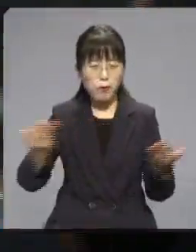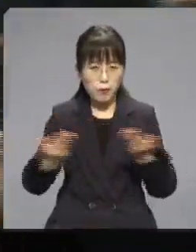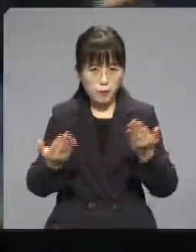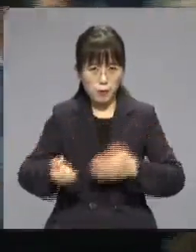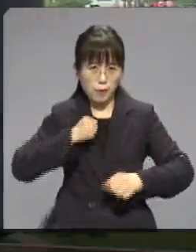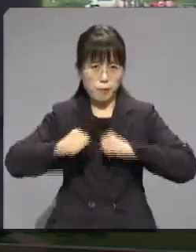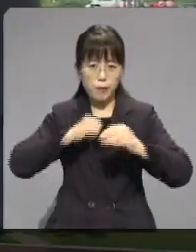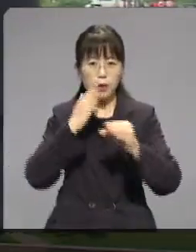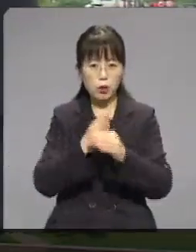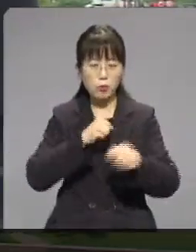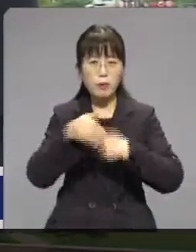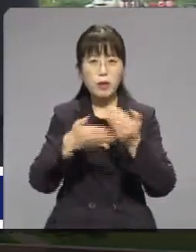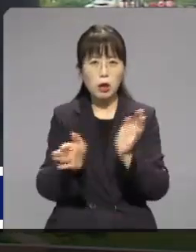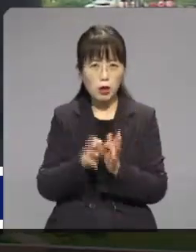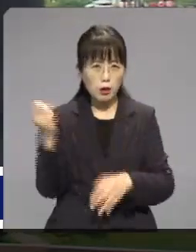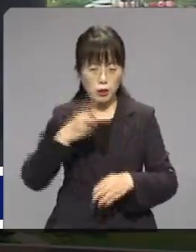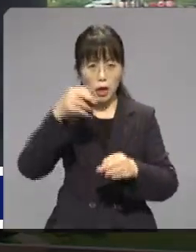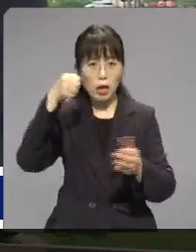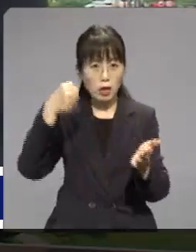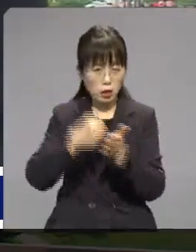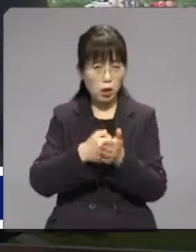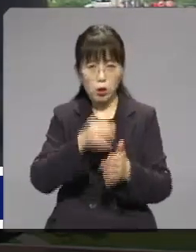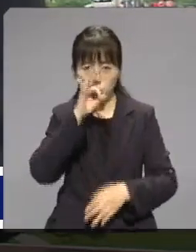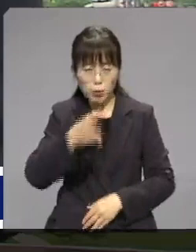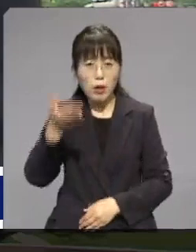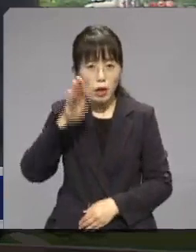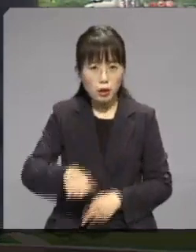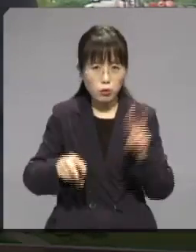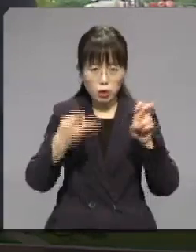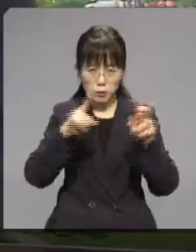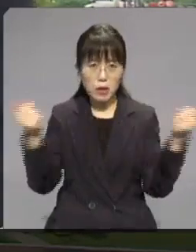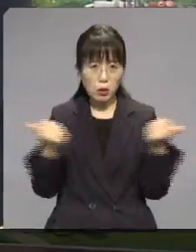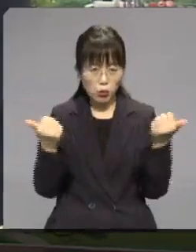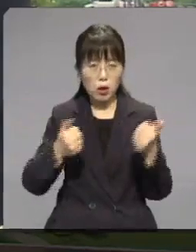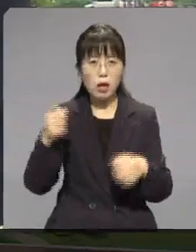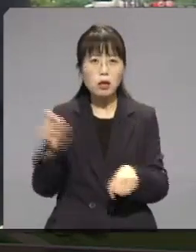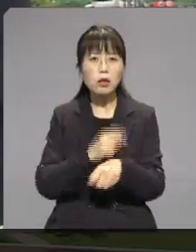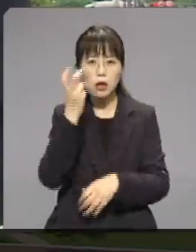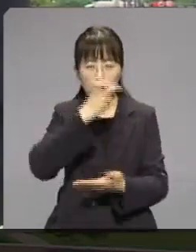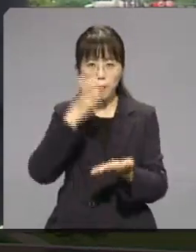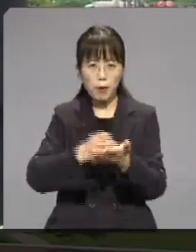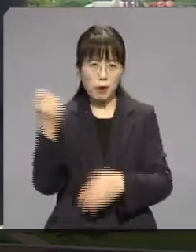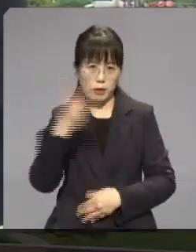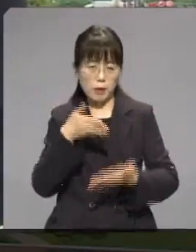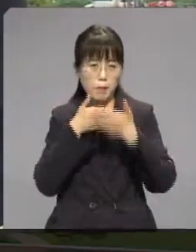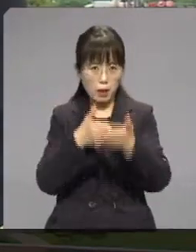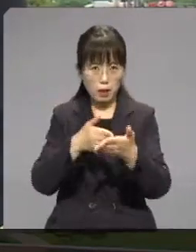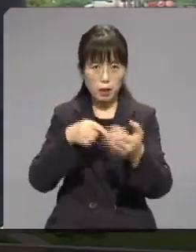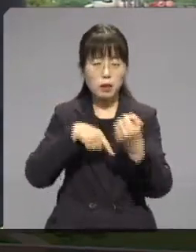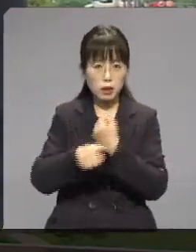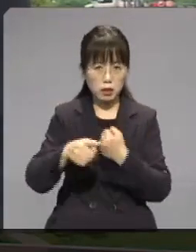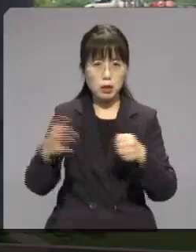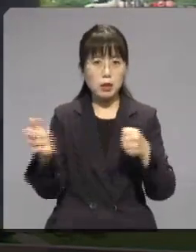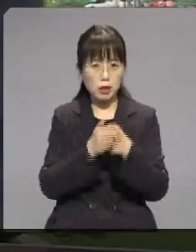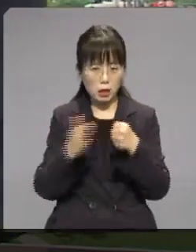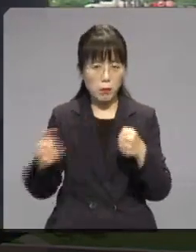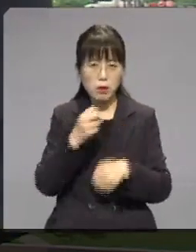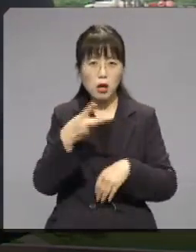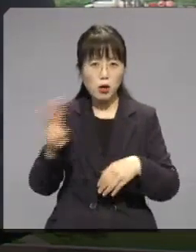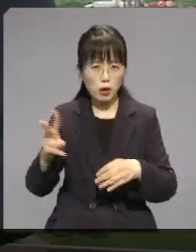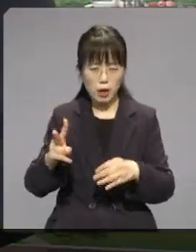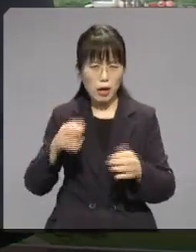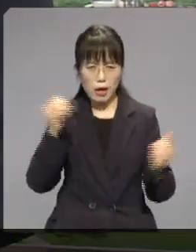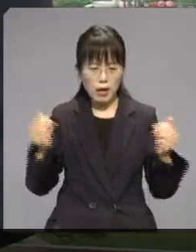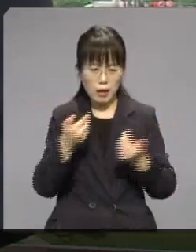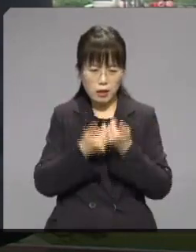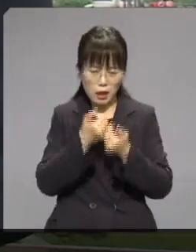있습니다. 민주당은 재의결이 불발되더라도 22대 국회에서 특검법을 재발의하겠다는 방침이어서 여야 대치